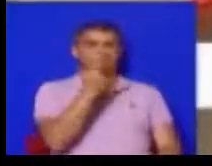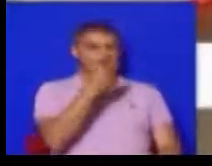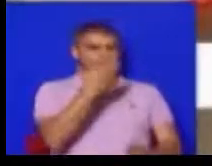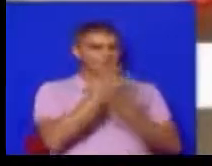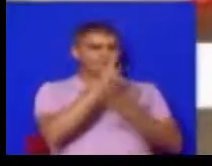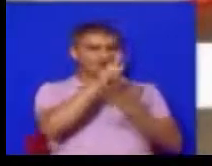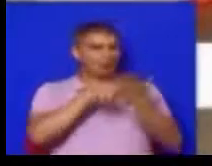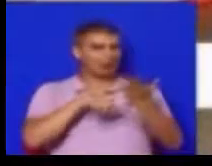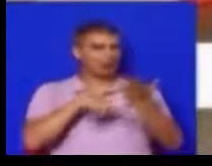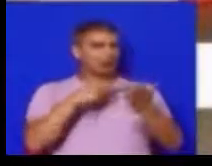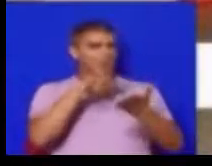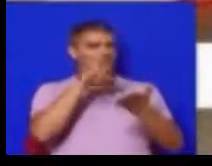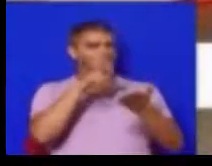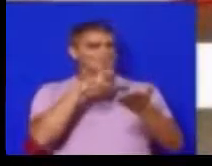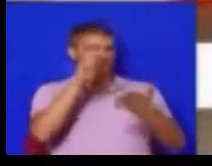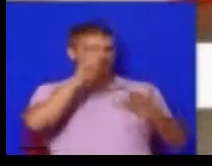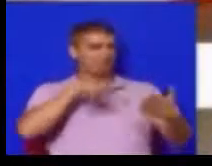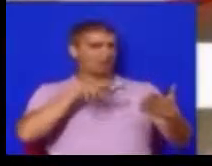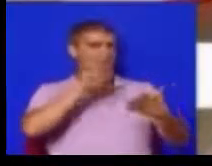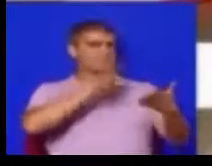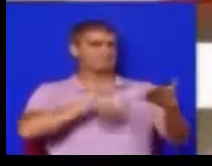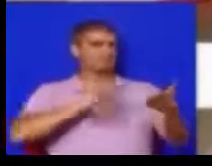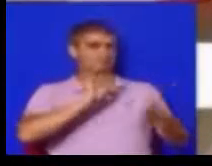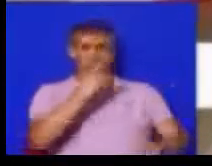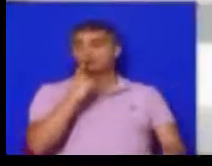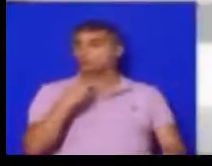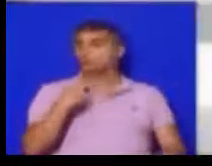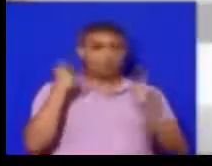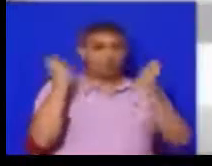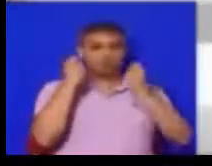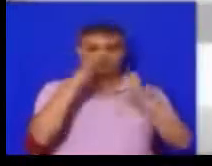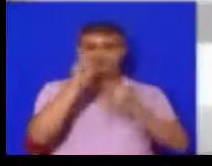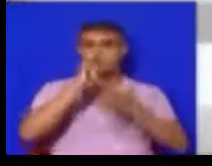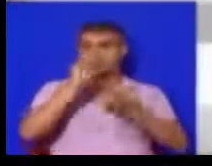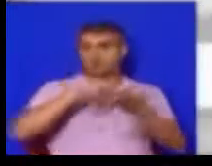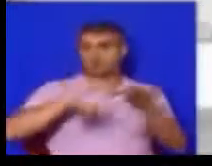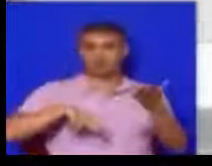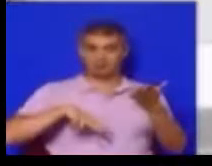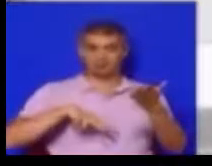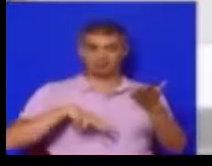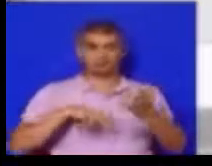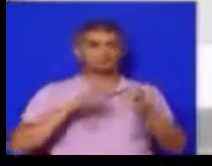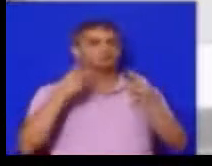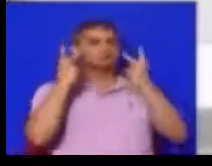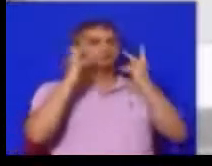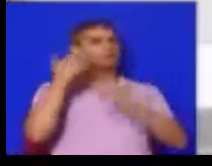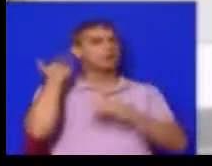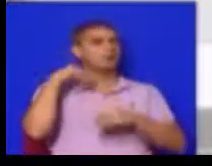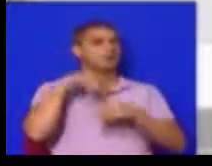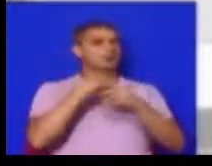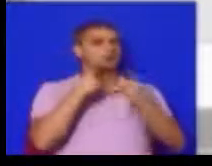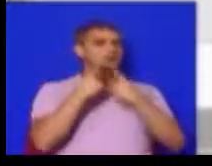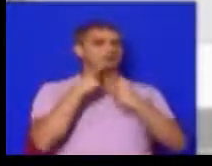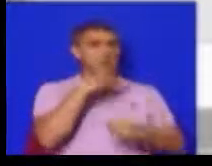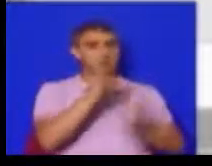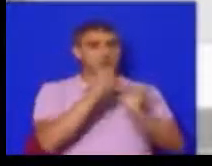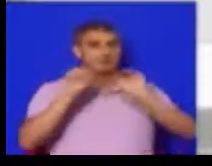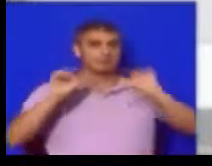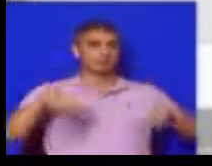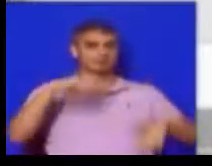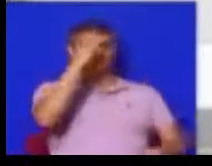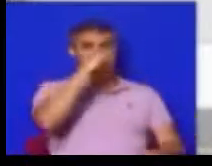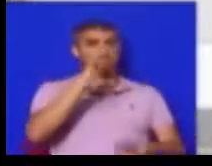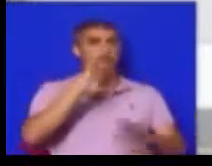המאמר שלך. כן, אני לא יופתע אם הוא קרא, אבל מה שחשוב באמת זה מה היה בשיחה בינו לבין הנשיא,